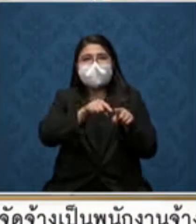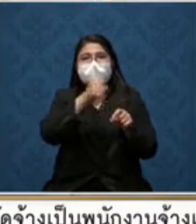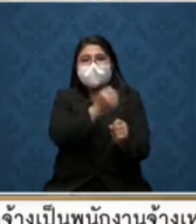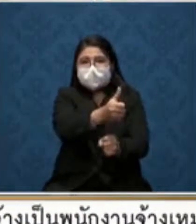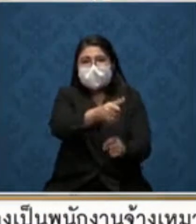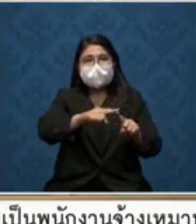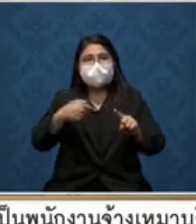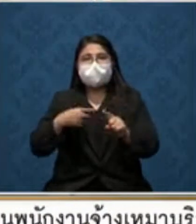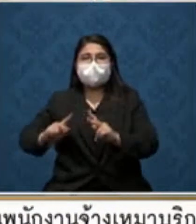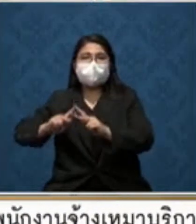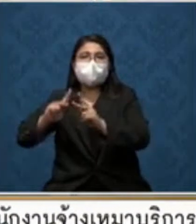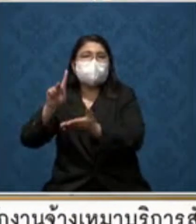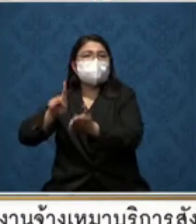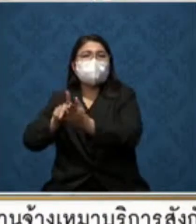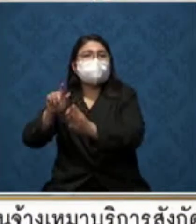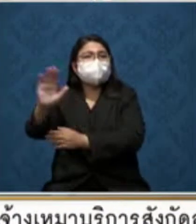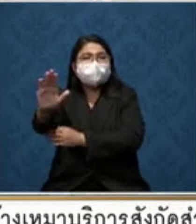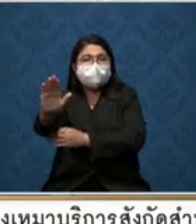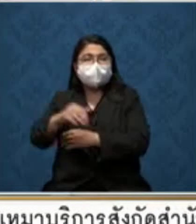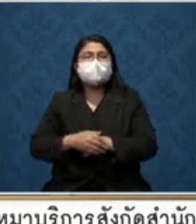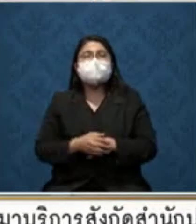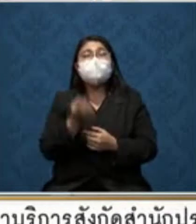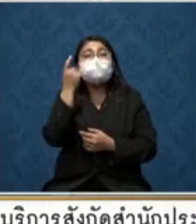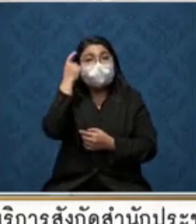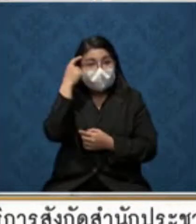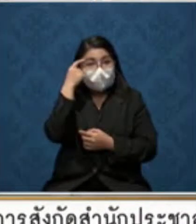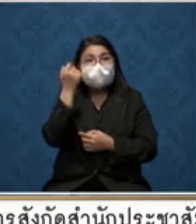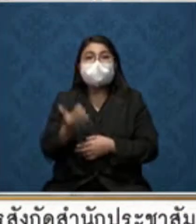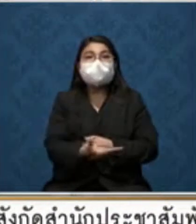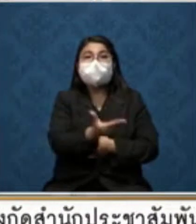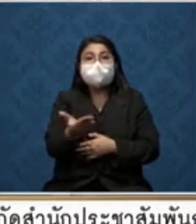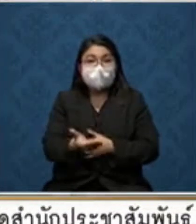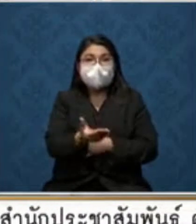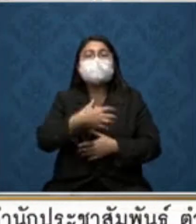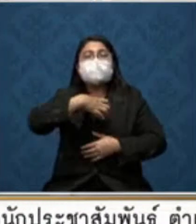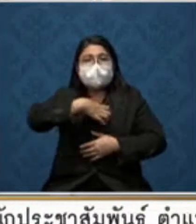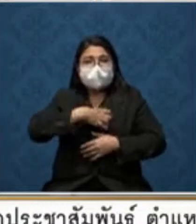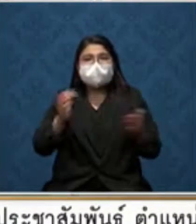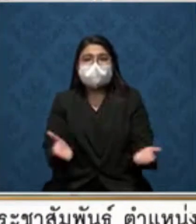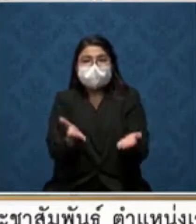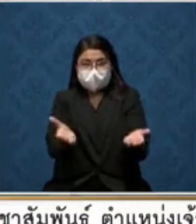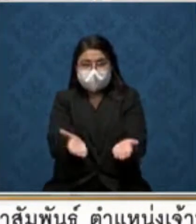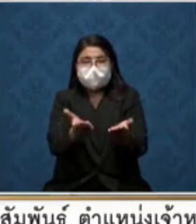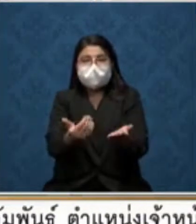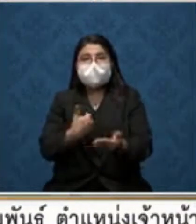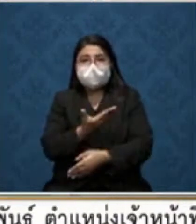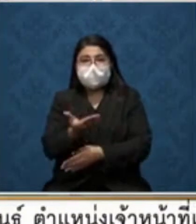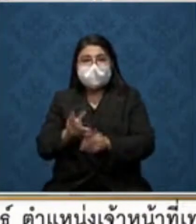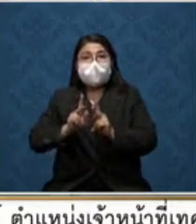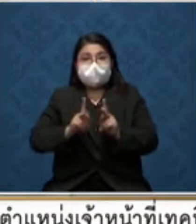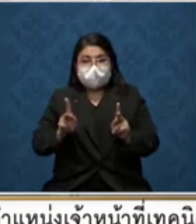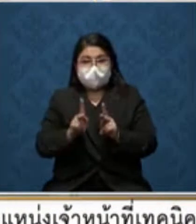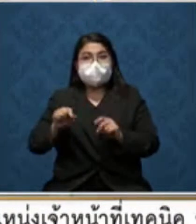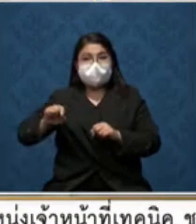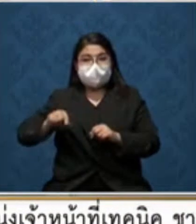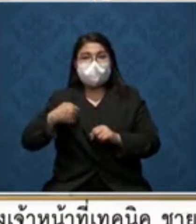กฎกระส่วงครันะครผมคิดวาเราควรสนับสนุนนะฮะก็ขบคุกัมาที่การททำมาถจดนี้